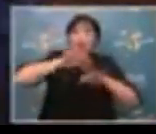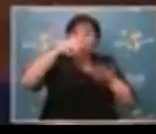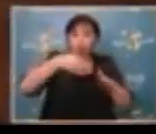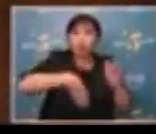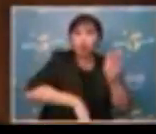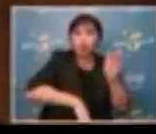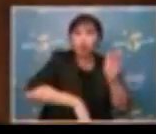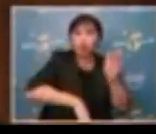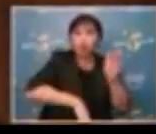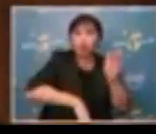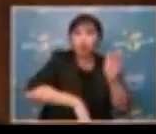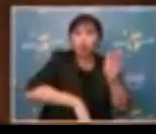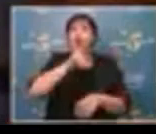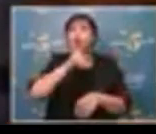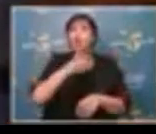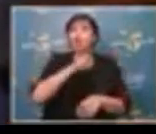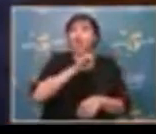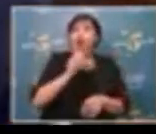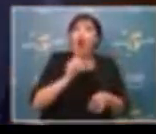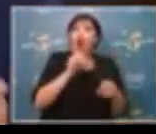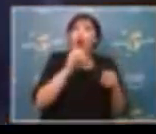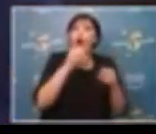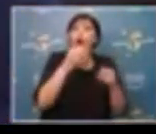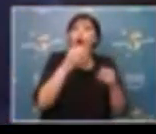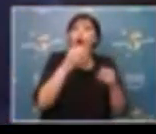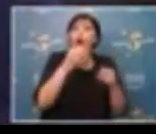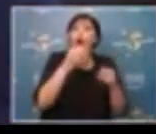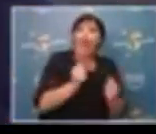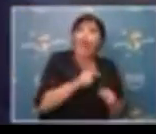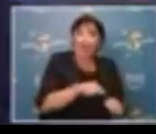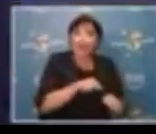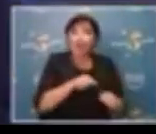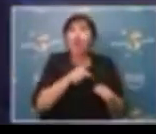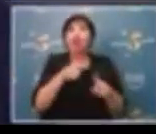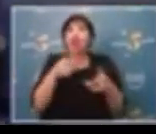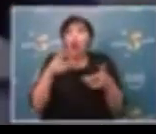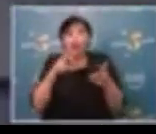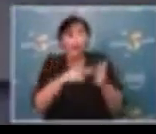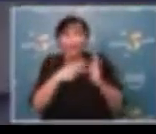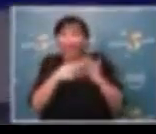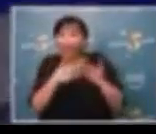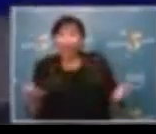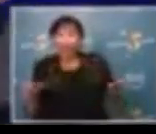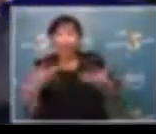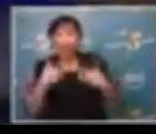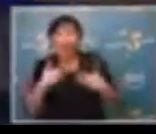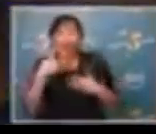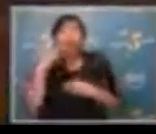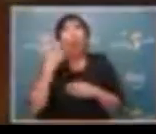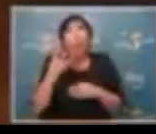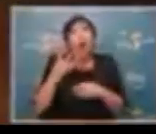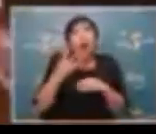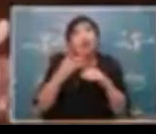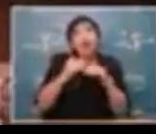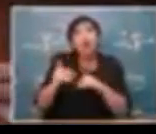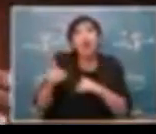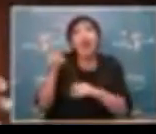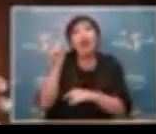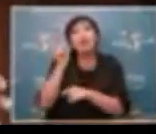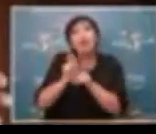il geotermico, c'è tutto, ci sono tutte tecnologie su cui puntano i 4 miliardi e mezzo di